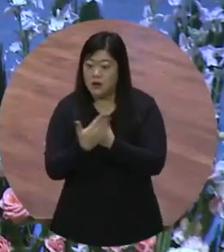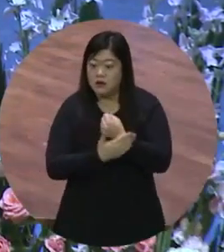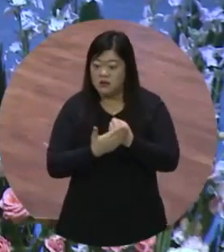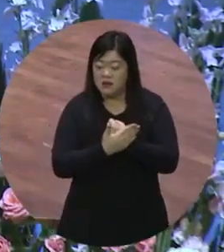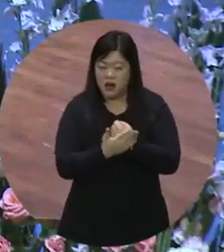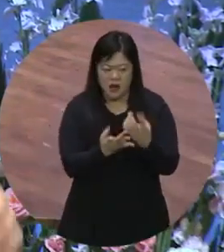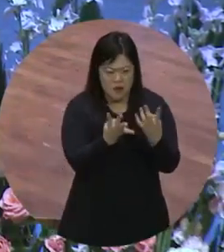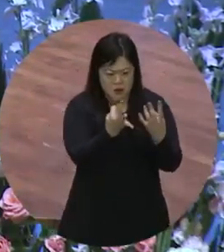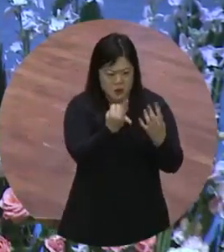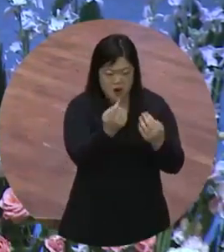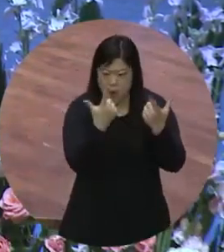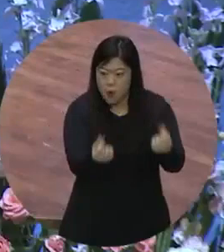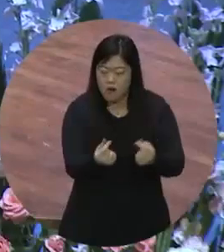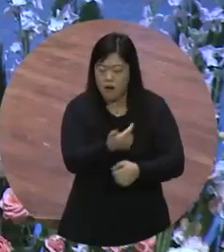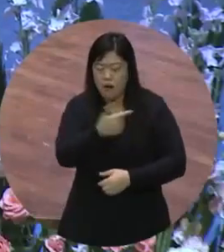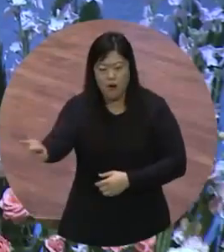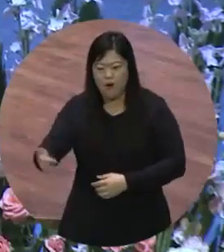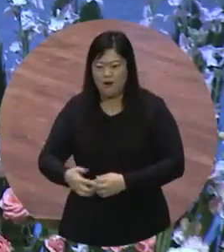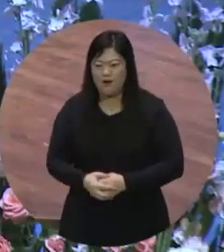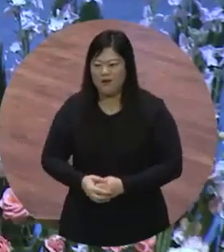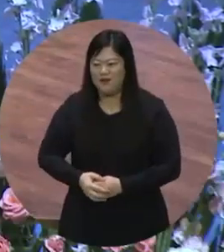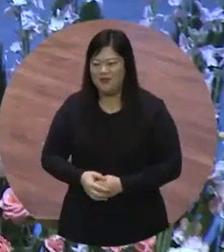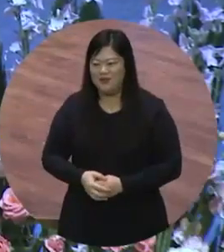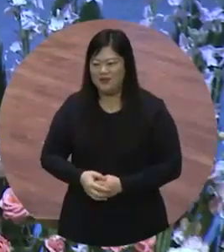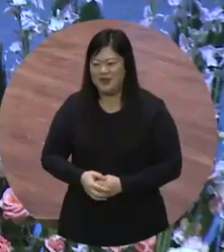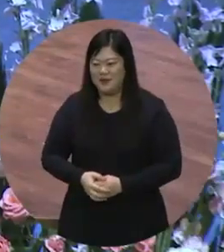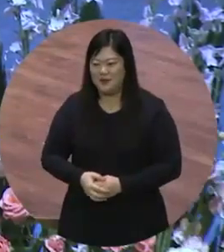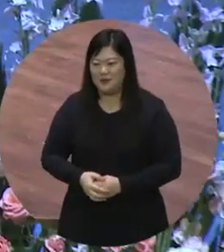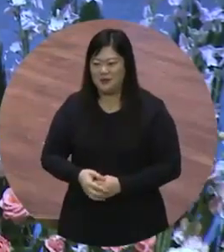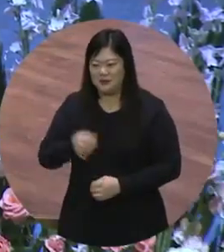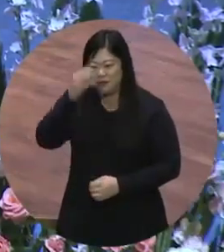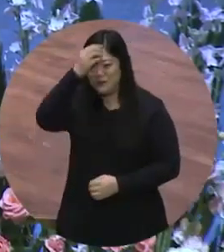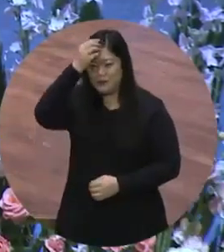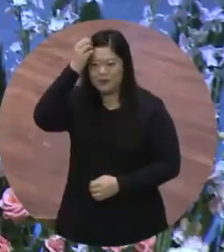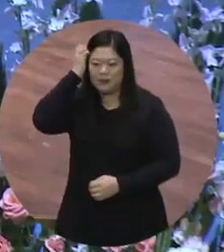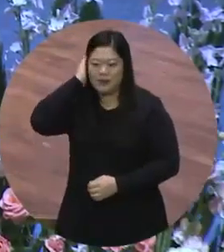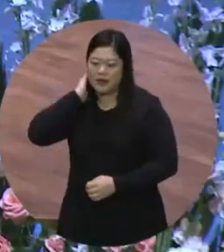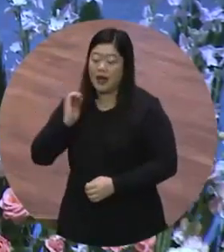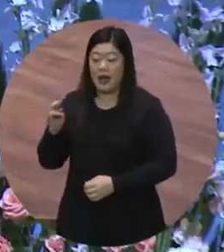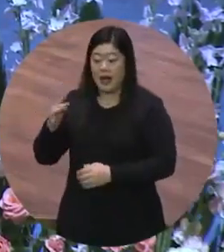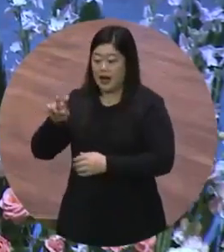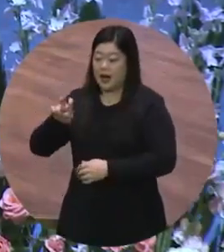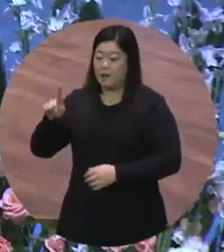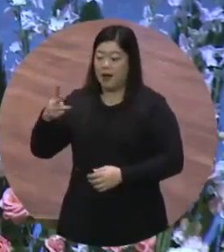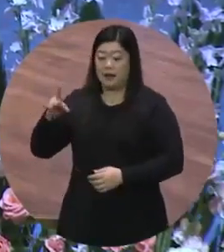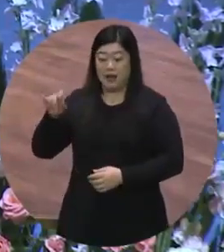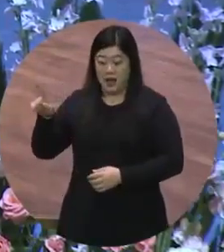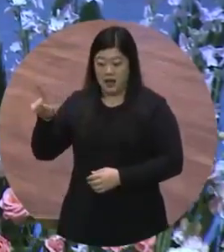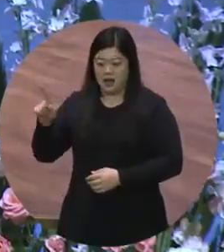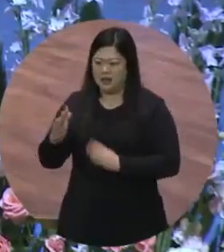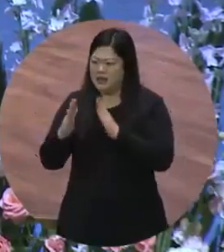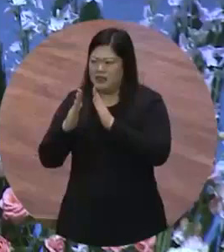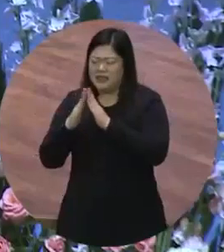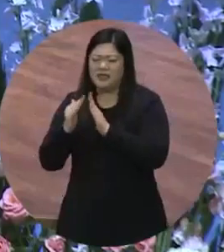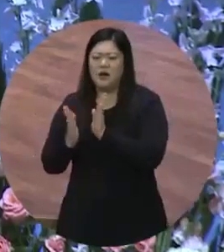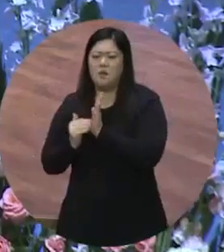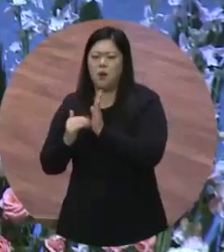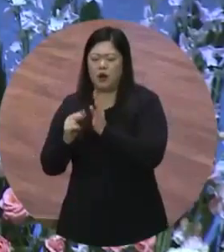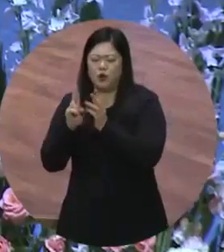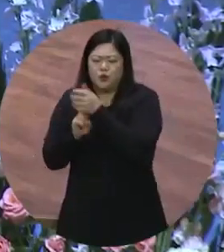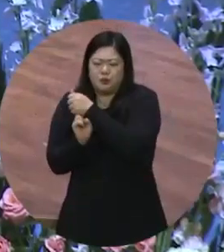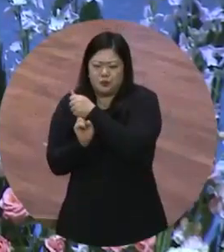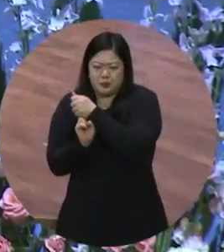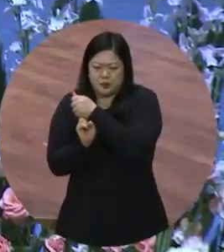마리아로부터 예수님이 부활했다는 소식을 듣게 됩니다. 숨어 있는데, 문 잠그고 그것도 숨어